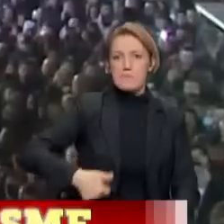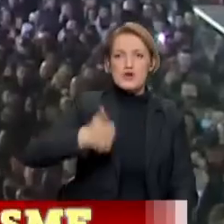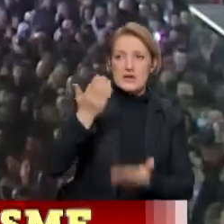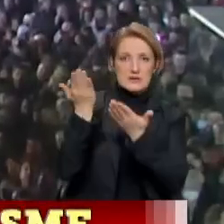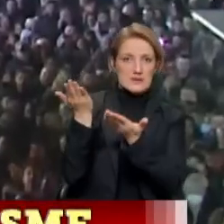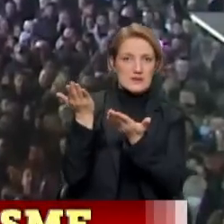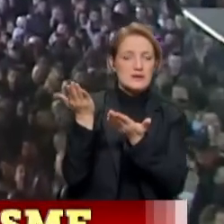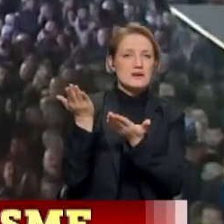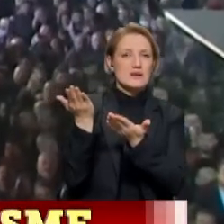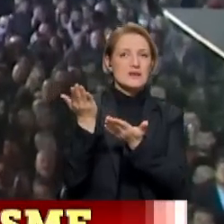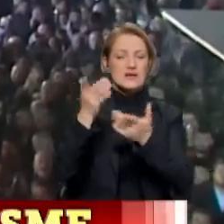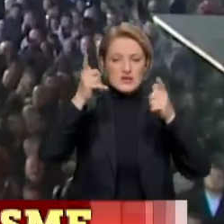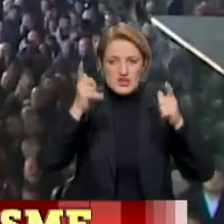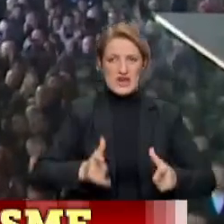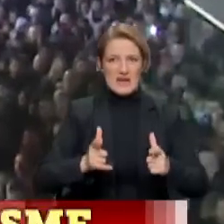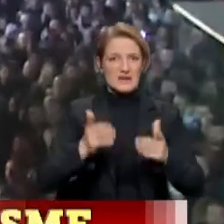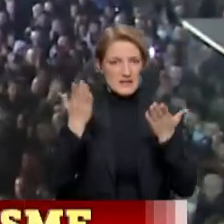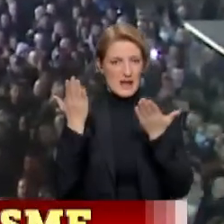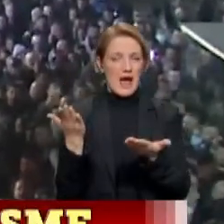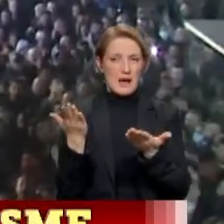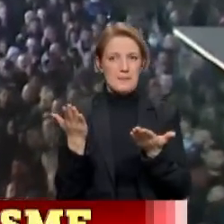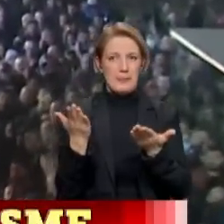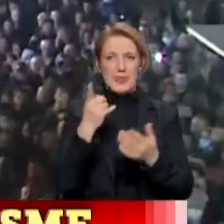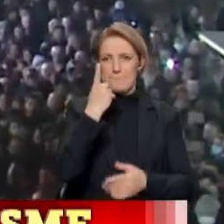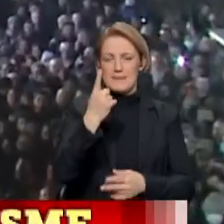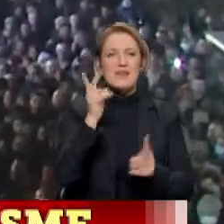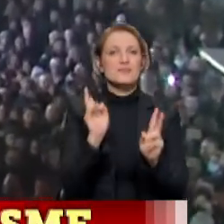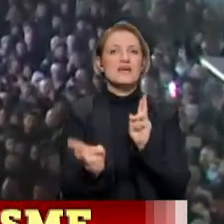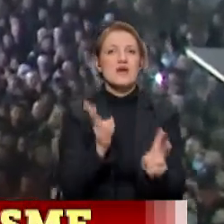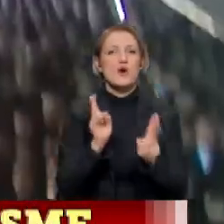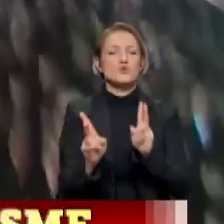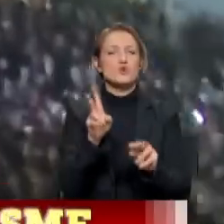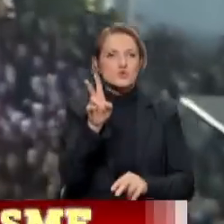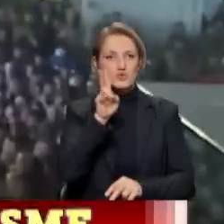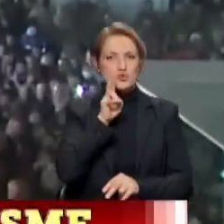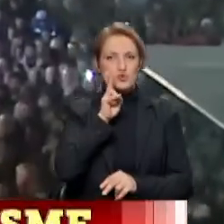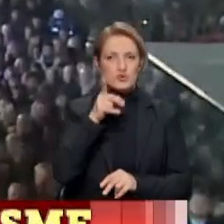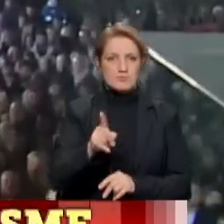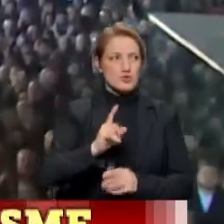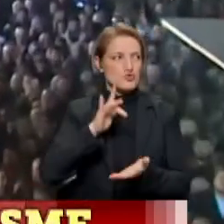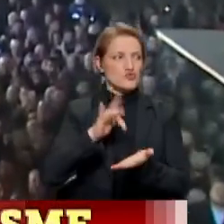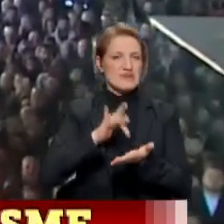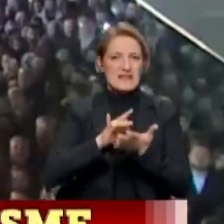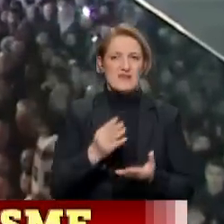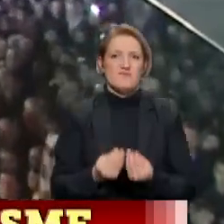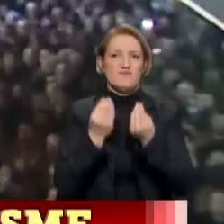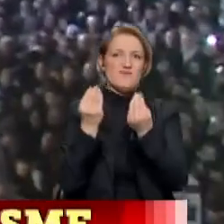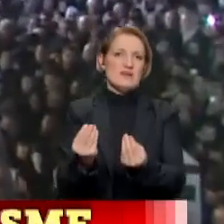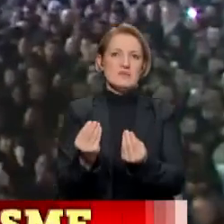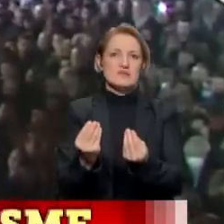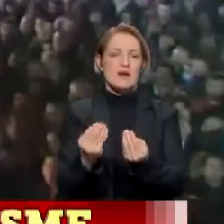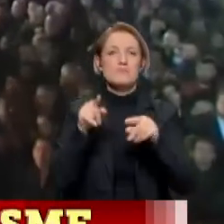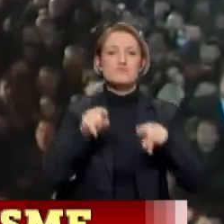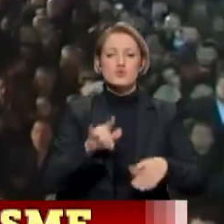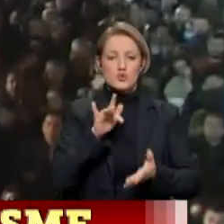Belediye Başkanı'na, şehri eminine bir tiyatro neticesinde bu cezanın verilmesi.